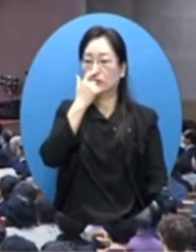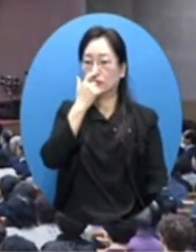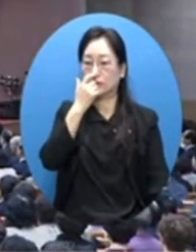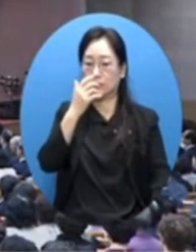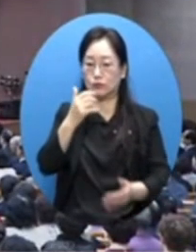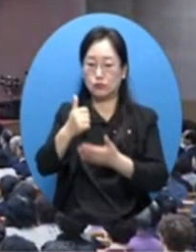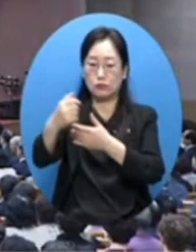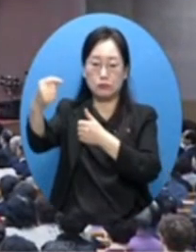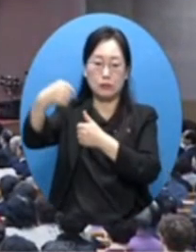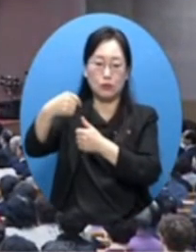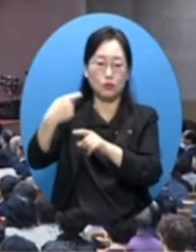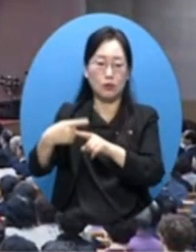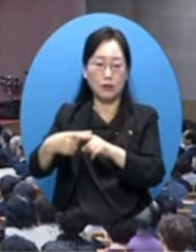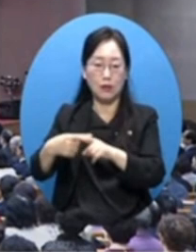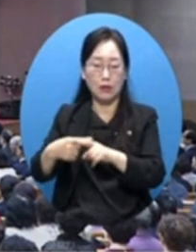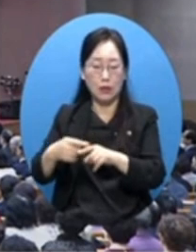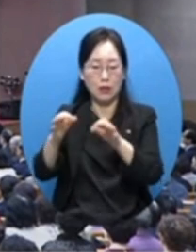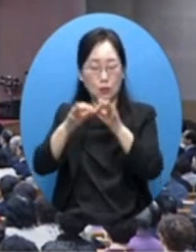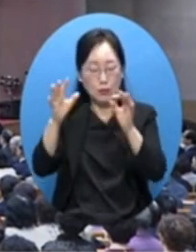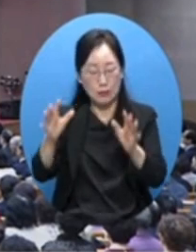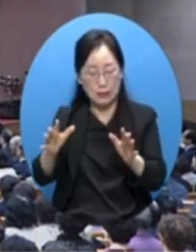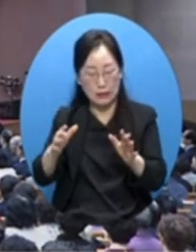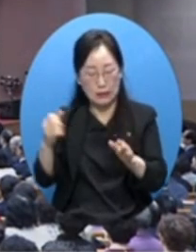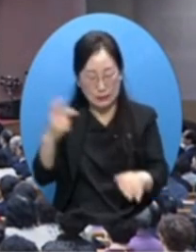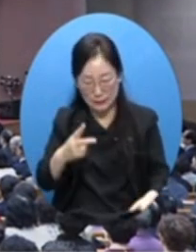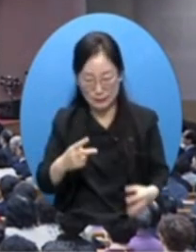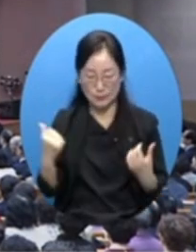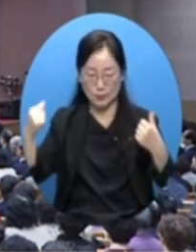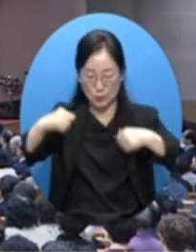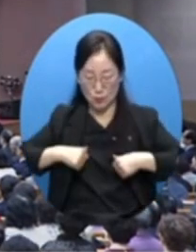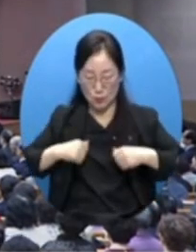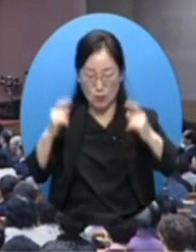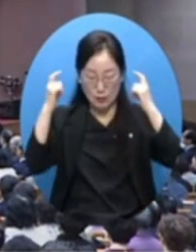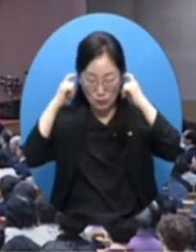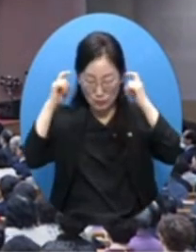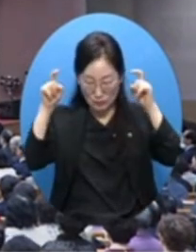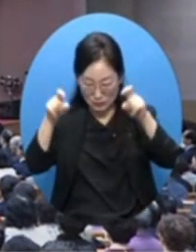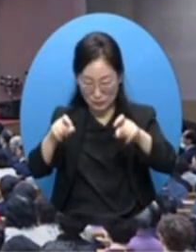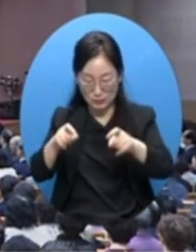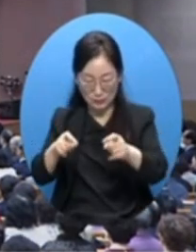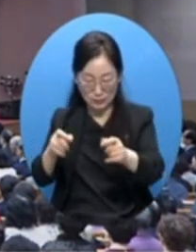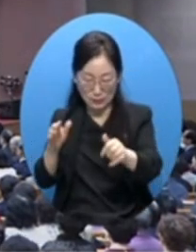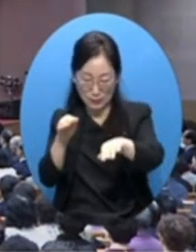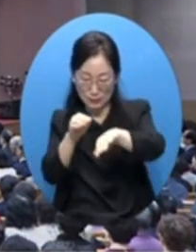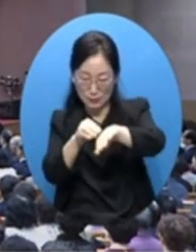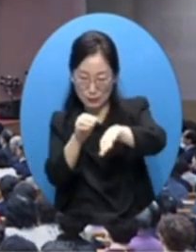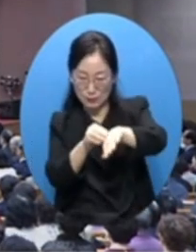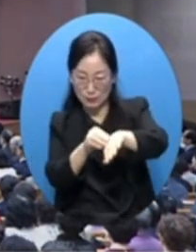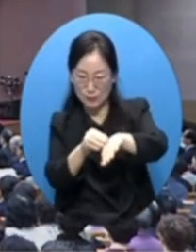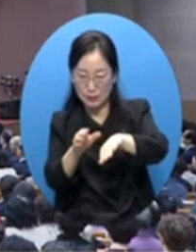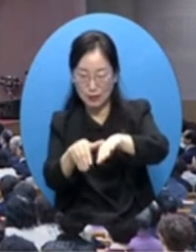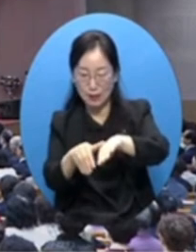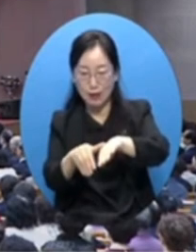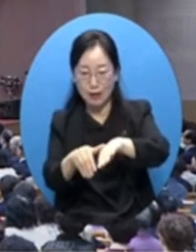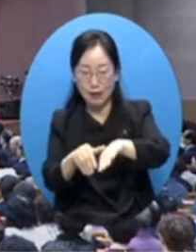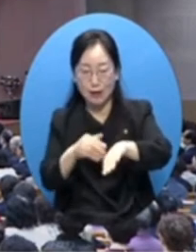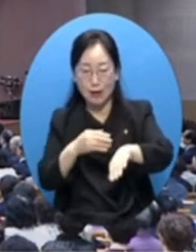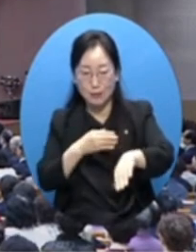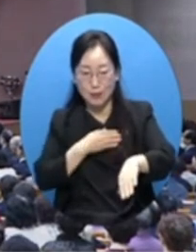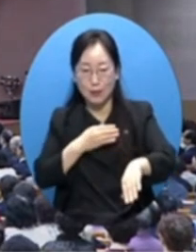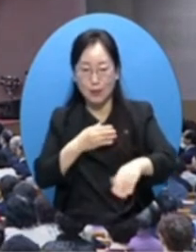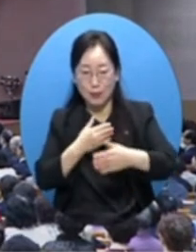그가 소년을 위해 오랜만에 가운을 입고 청진기를 딱 대는 순간 천지를 깨우는 듯한 심장의 고동 소리가